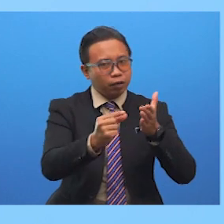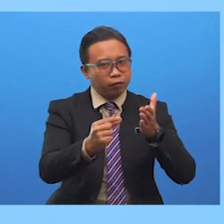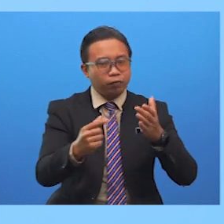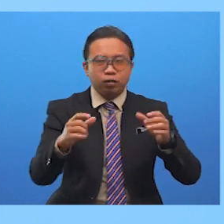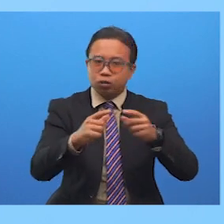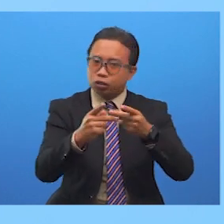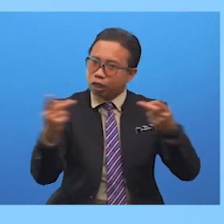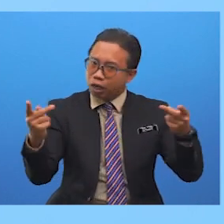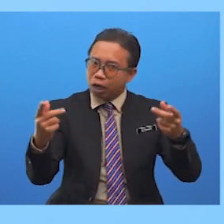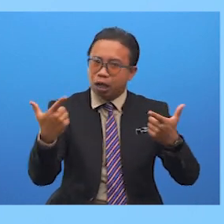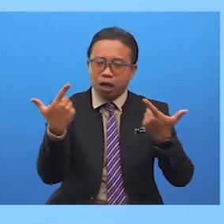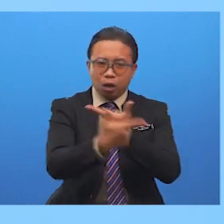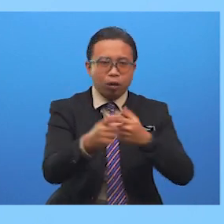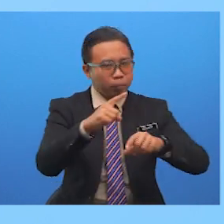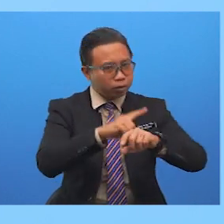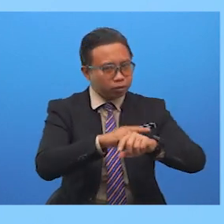melawan masa